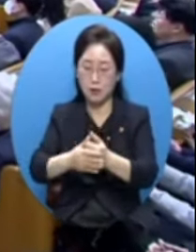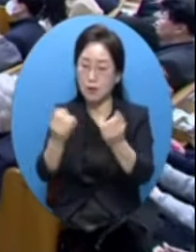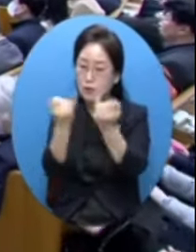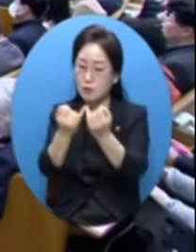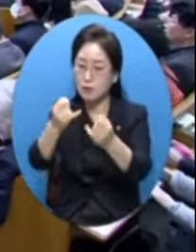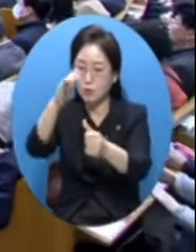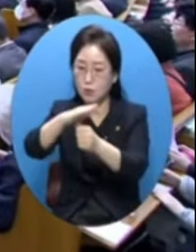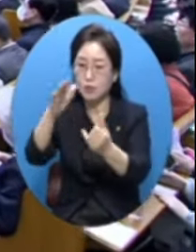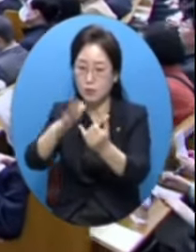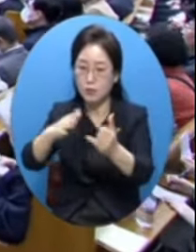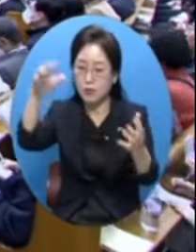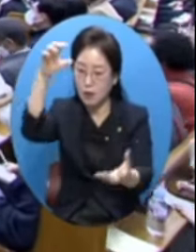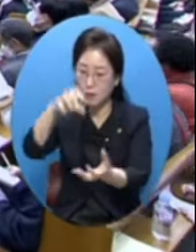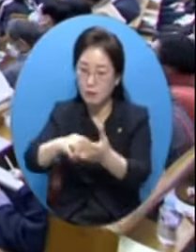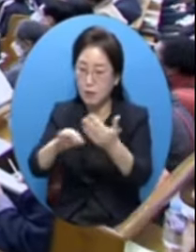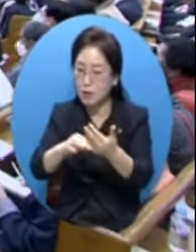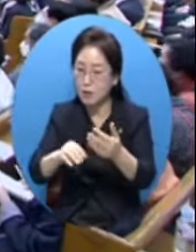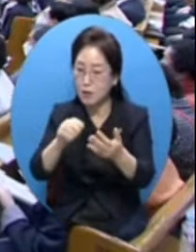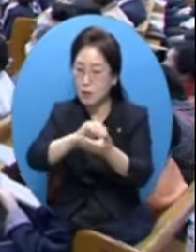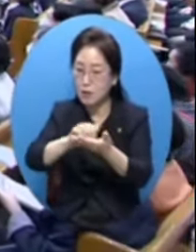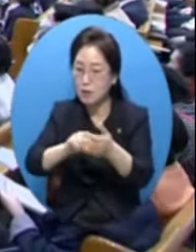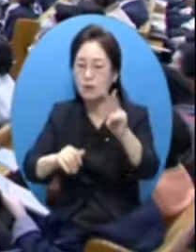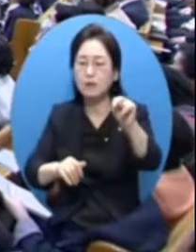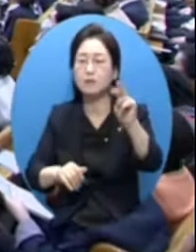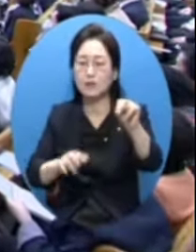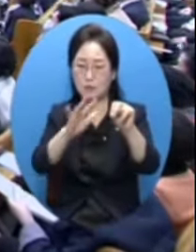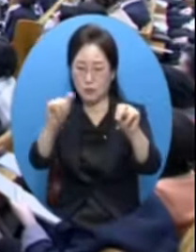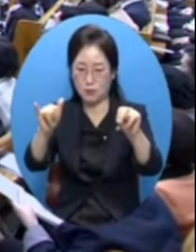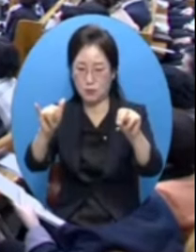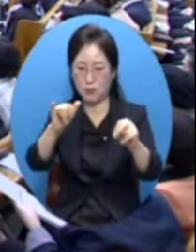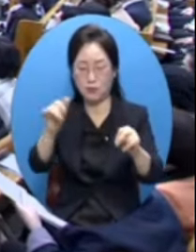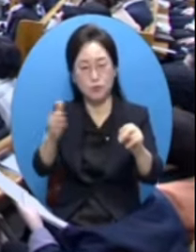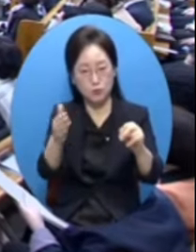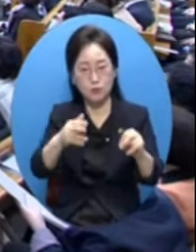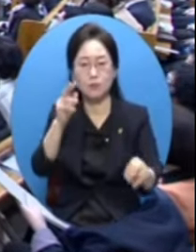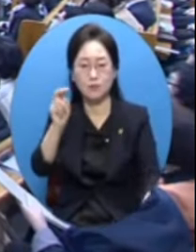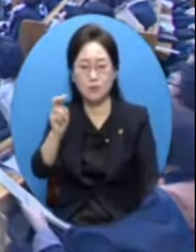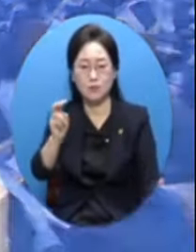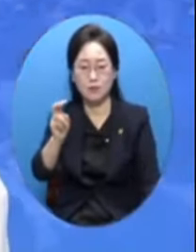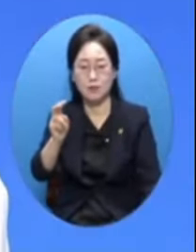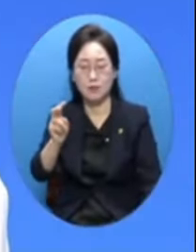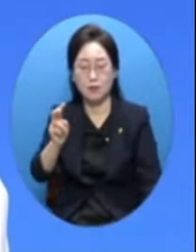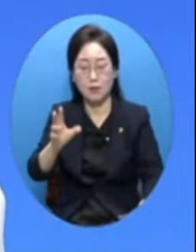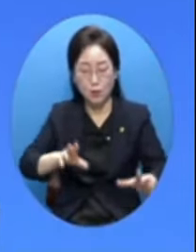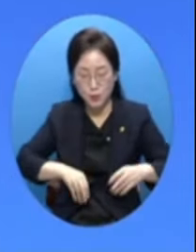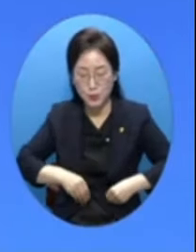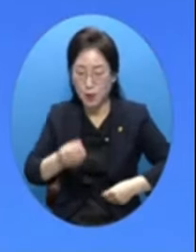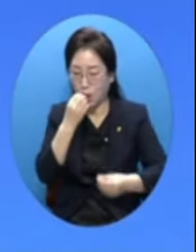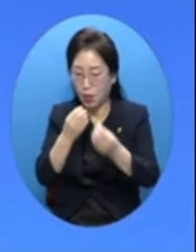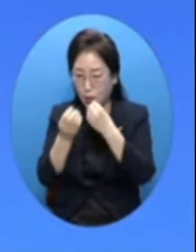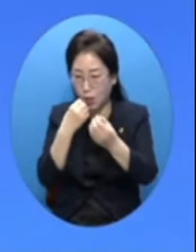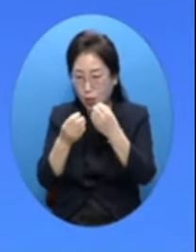이상의 많은 굶주린 사람들이 그날 굶주린 배 허기를